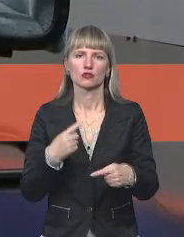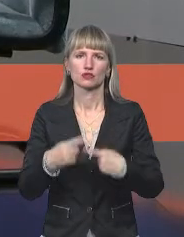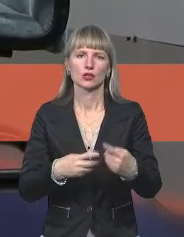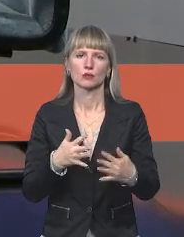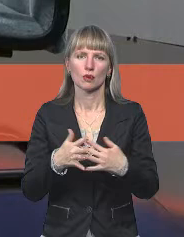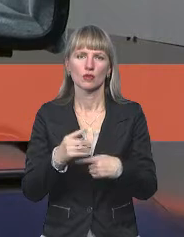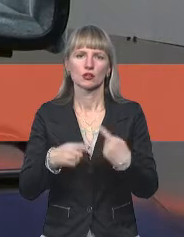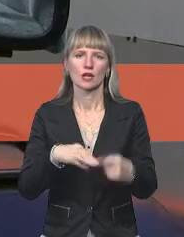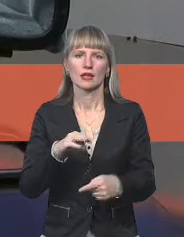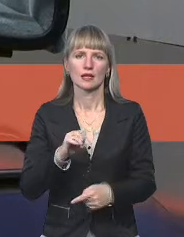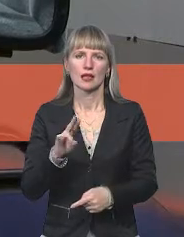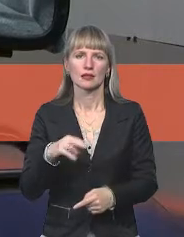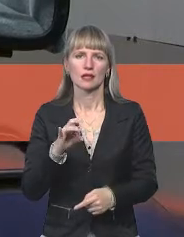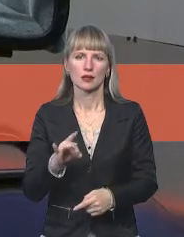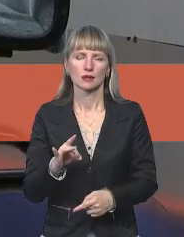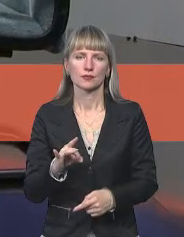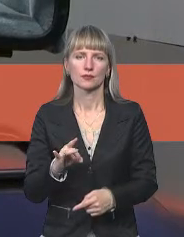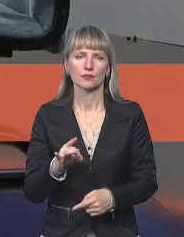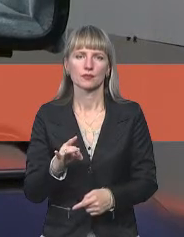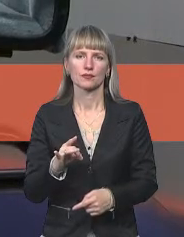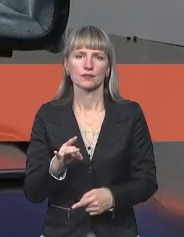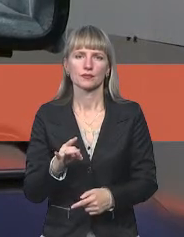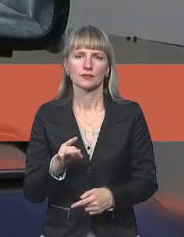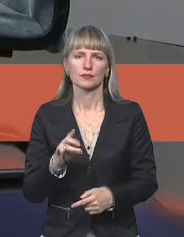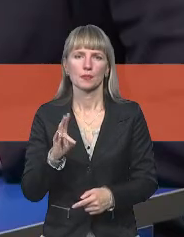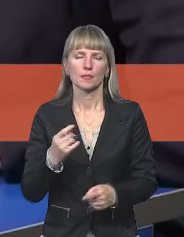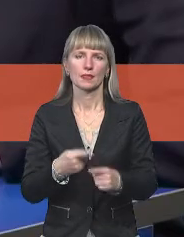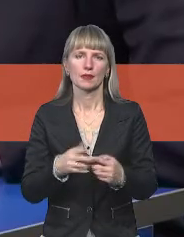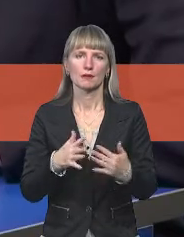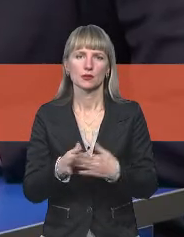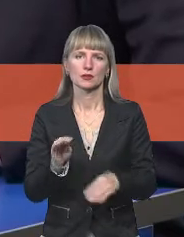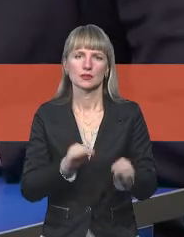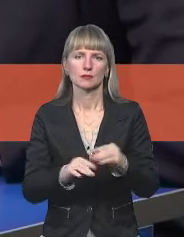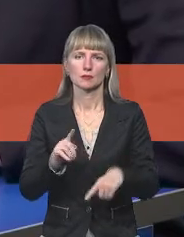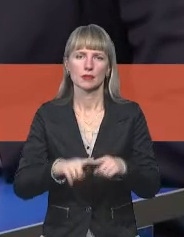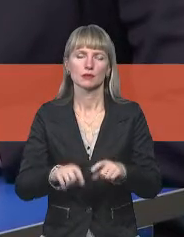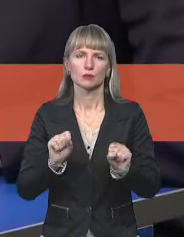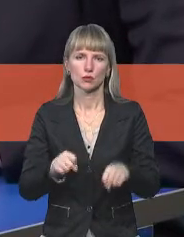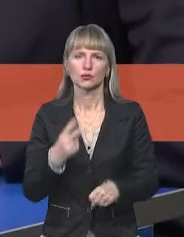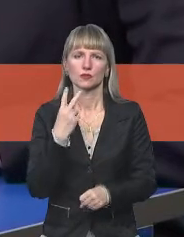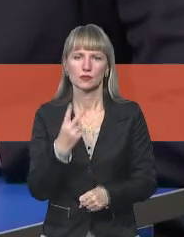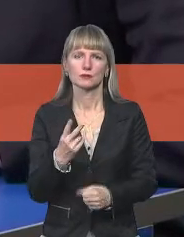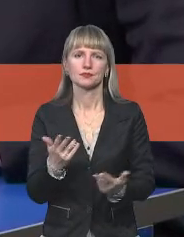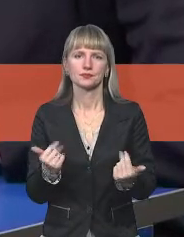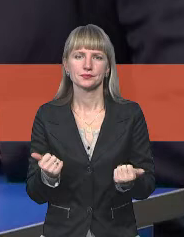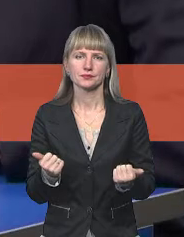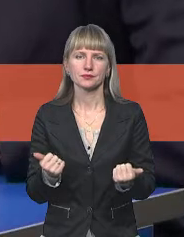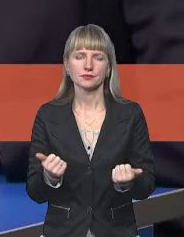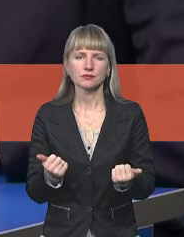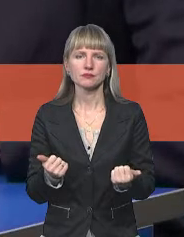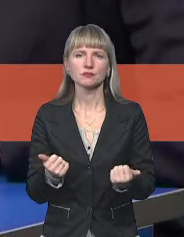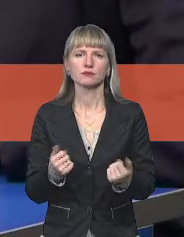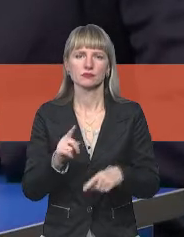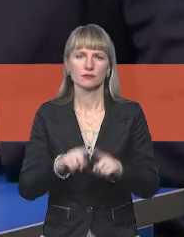через тендер. Через тендер. І, власне, от на цій прозорій системі закупівель батьки можуть дивитися, так? А вже ж, так,